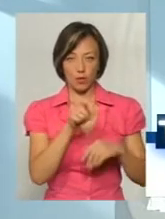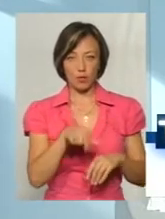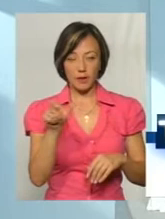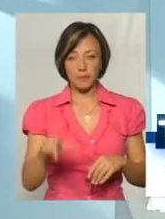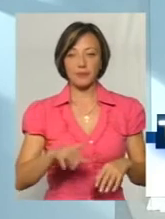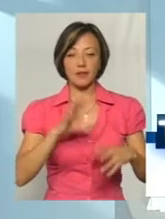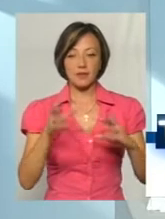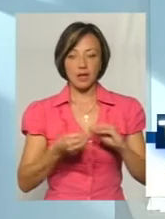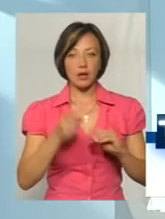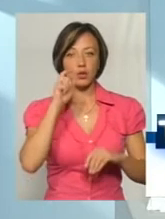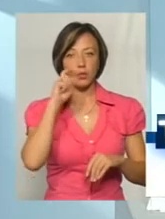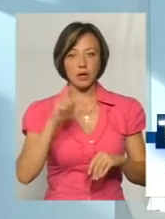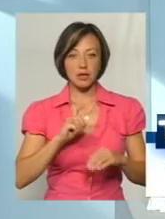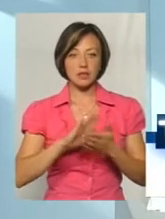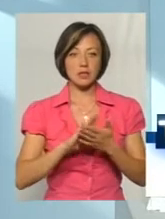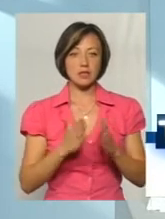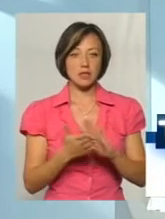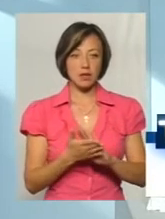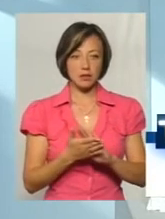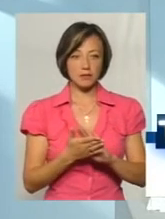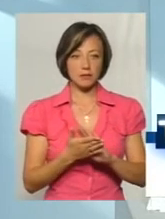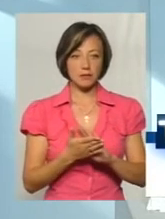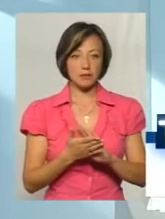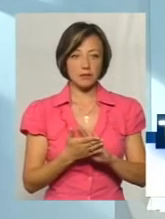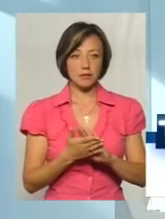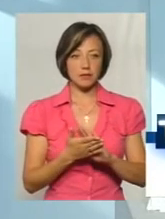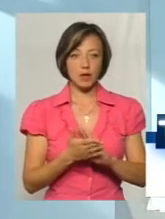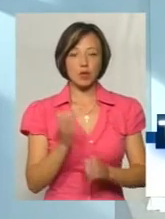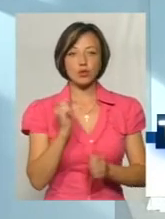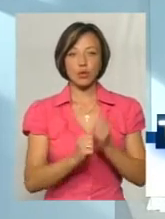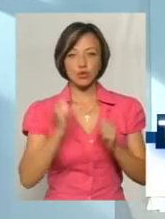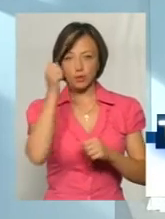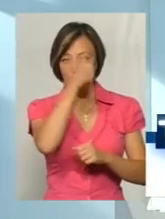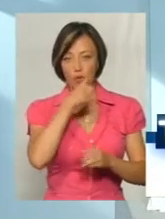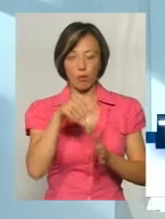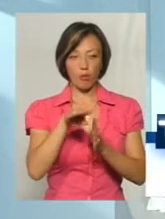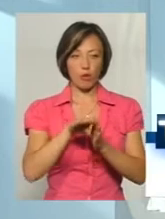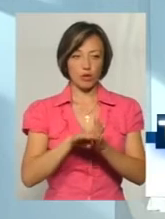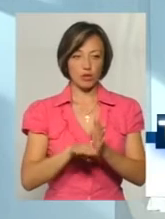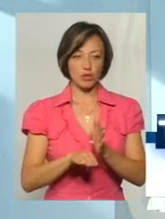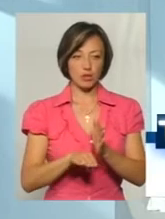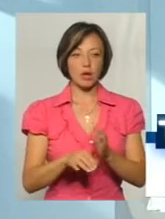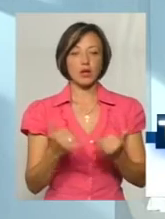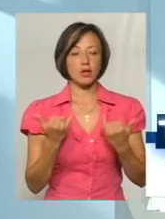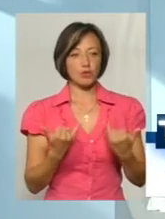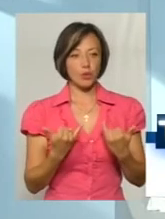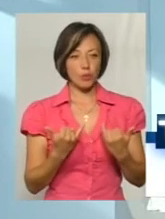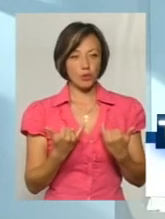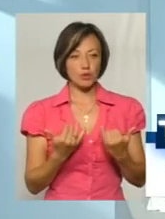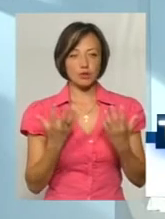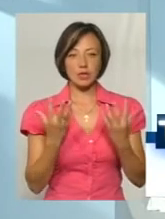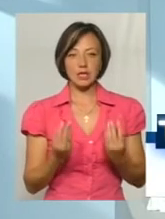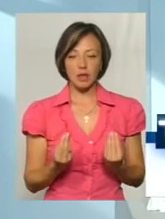Взагалі на Україні стан, знаєте, з кожним роком погіршується. Сьогодні, на